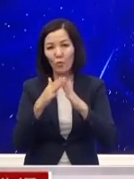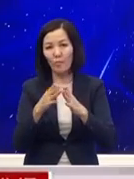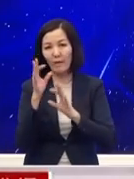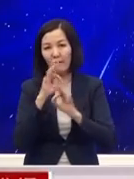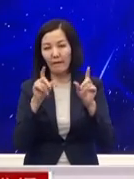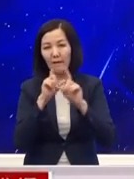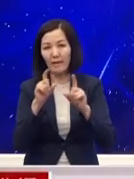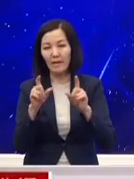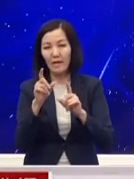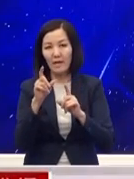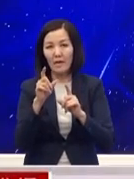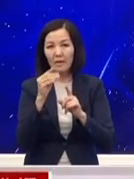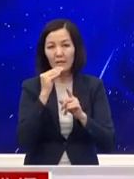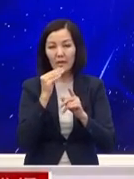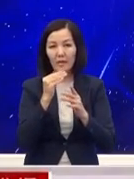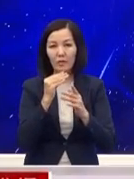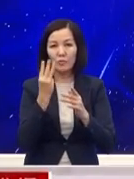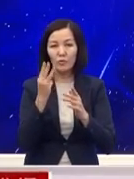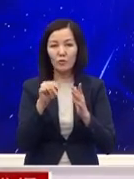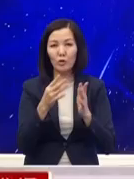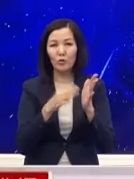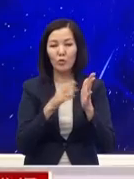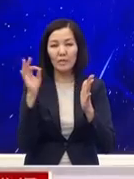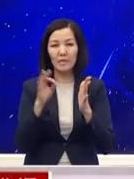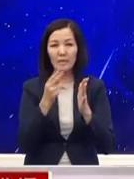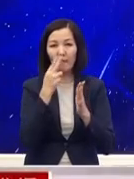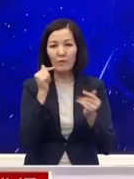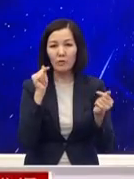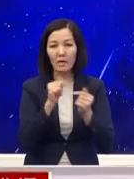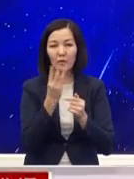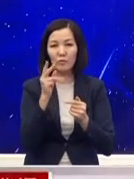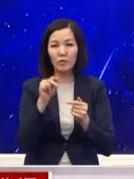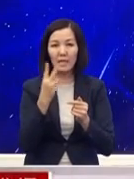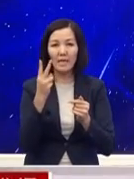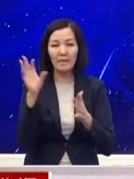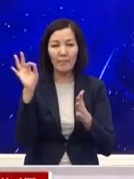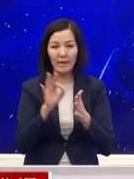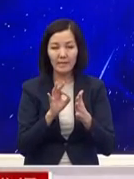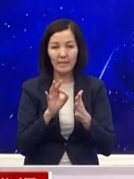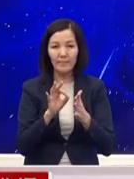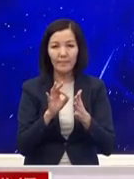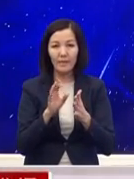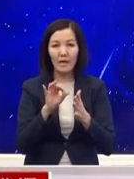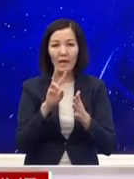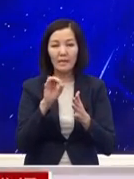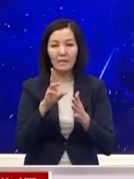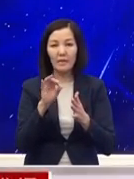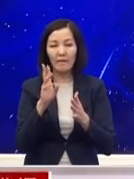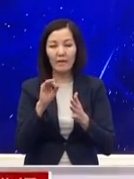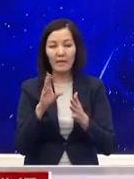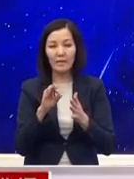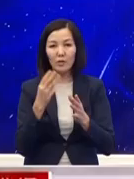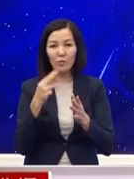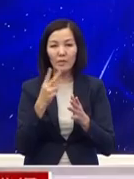дәріханаларда антибиотиктер 3-9 есе, вирусқа қарсы препараттар 3-2 есе, антикоагулянттар 32